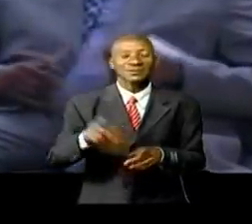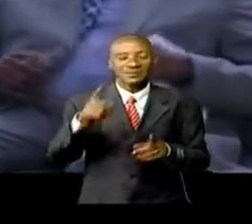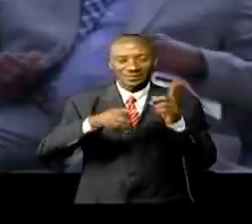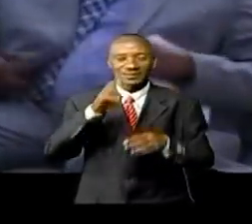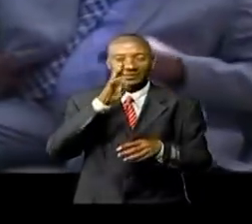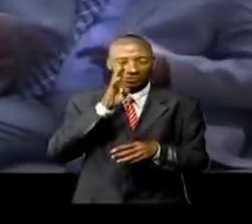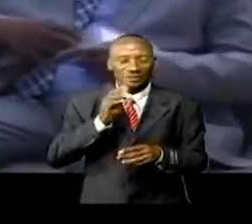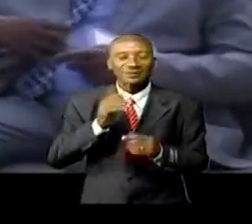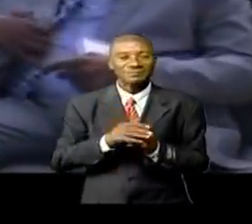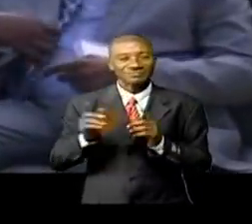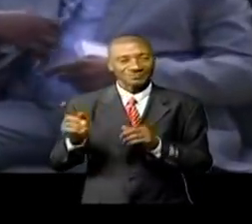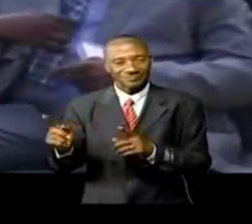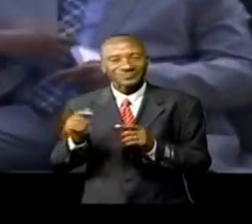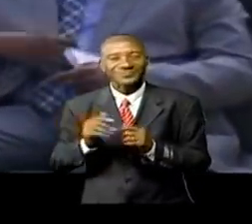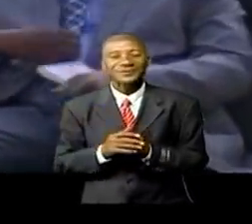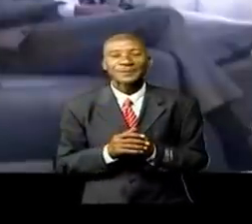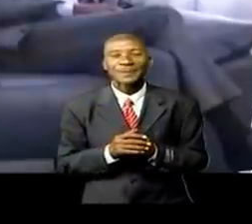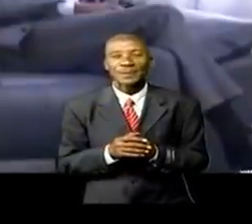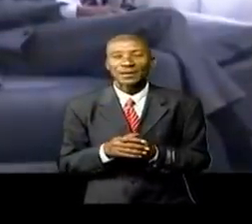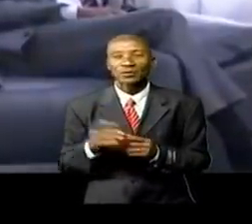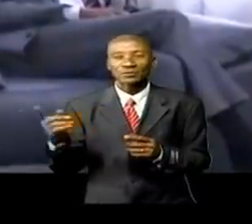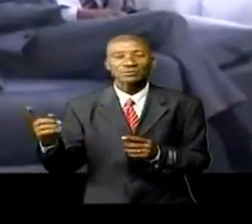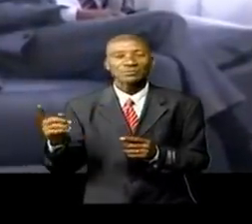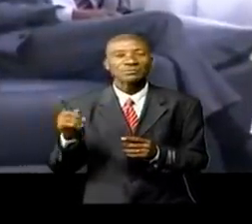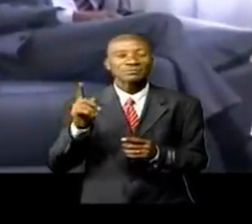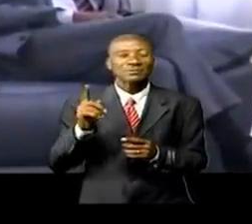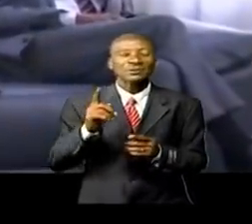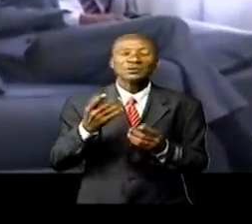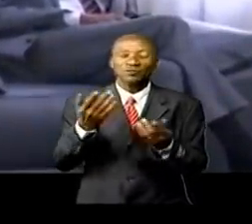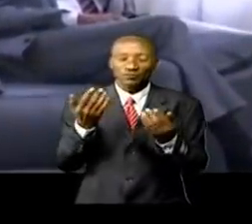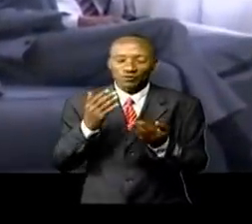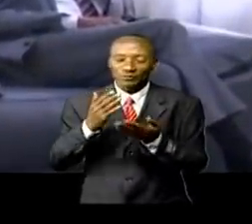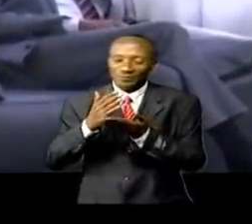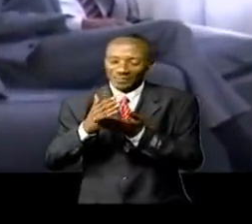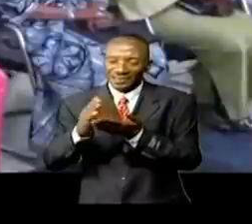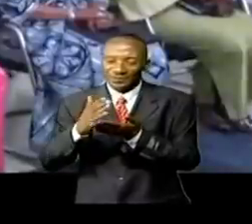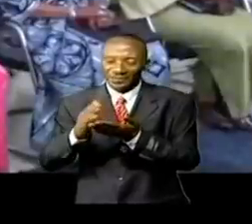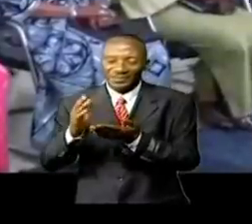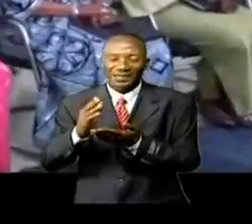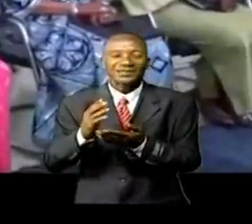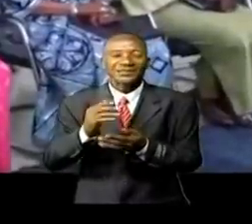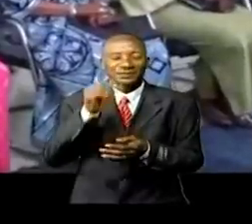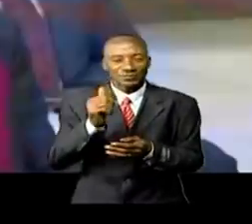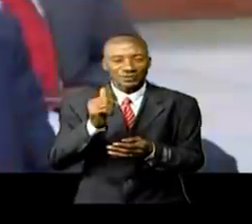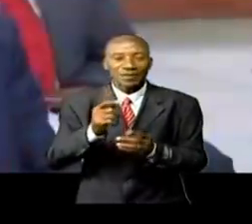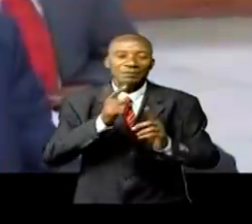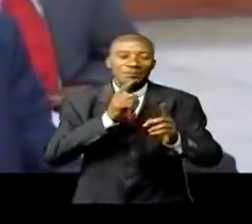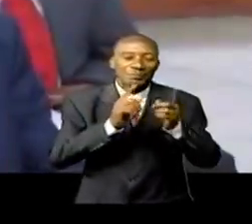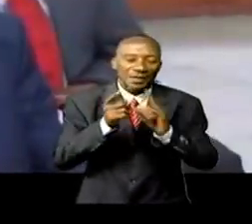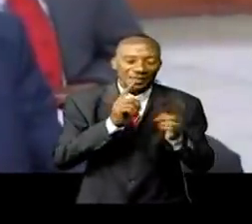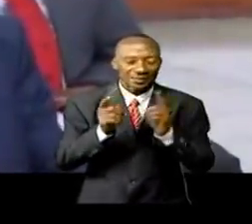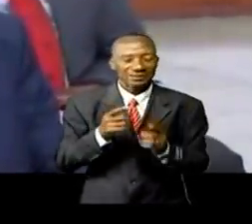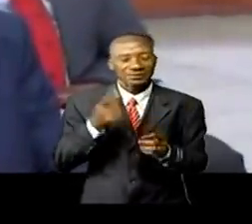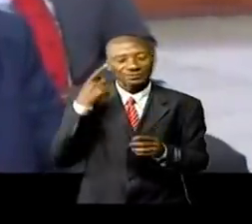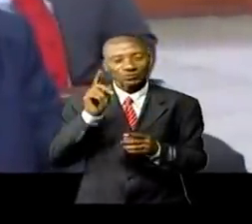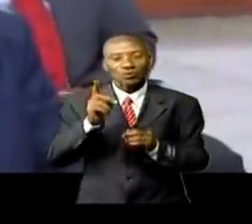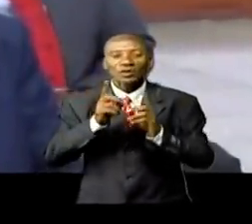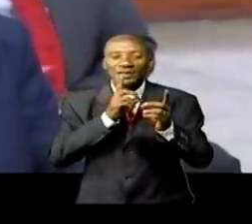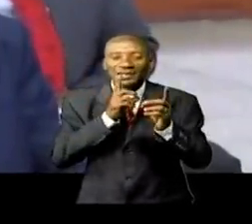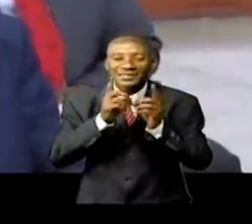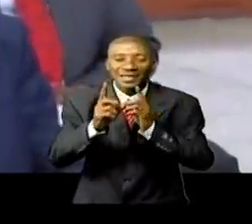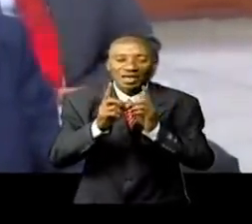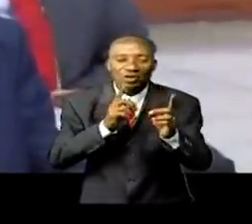traversé les époques et peut partager une expérience positive en cette matière de dialogue. Depuis la conférence nationale